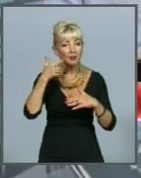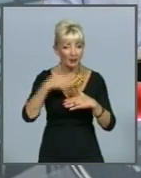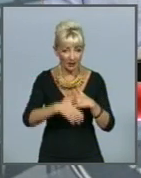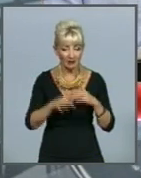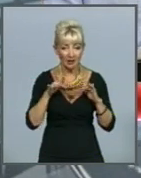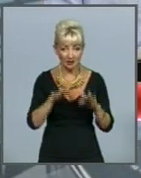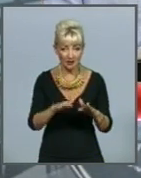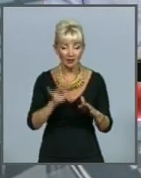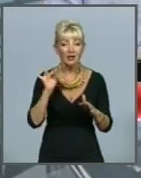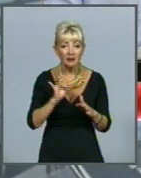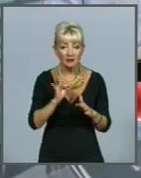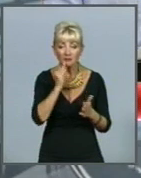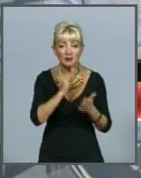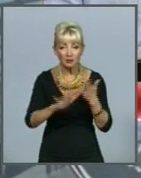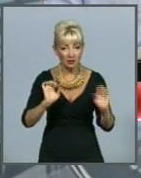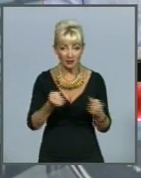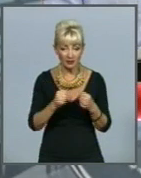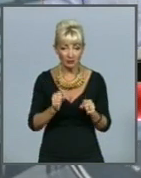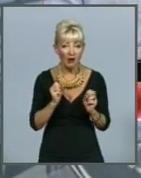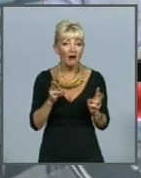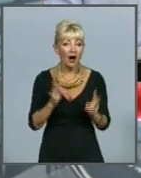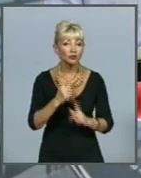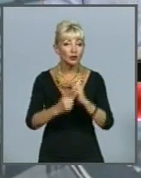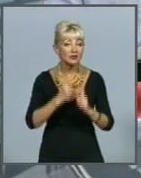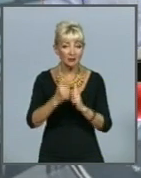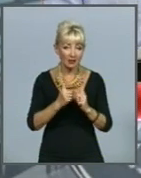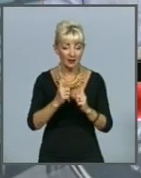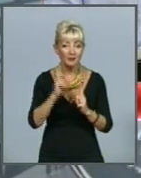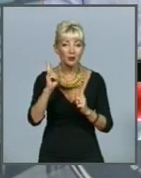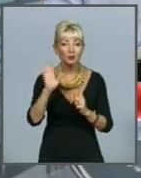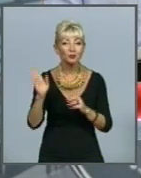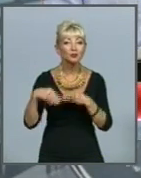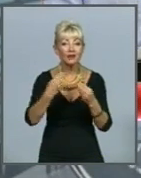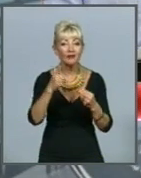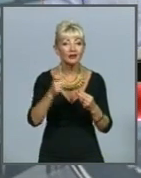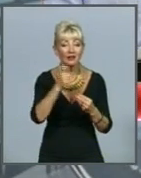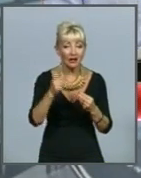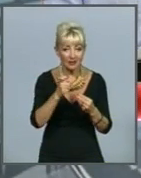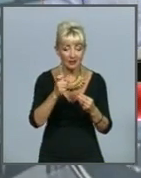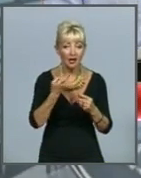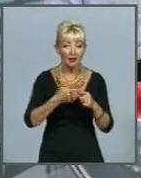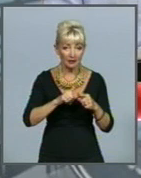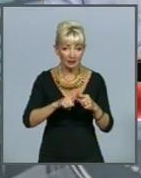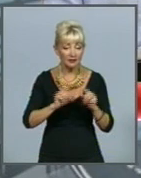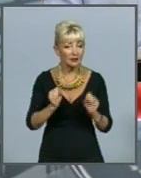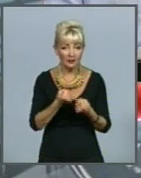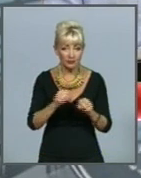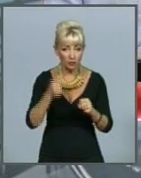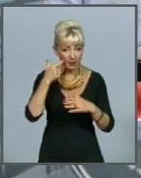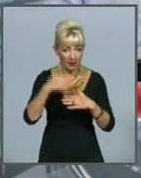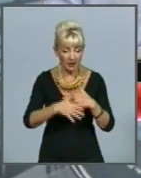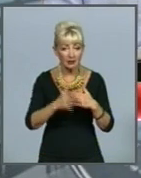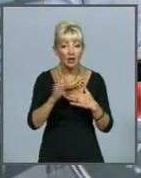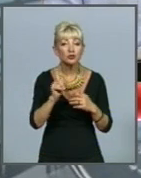неможливо. Якимось чином, змінюючи постачальника, обійти загальну тенденцію до зростання також неможливо. Але водночас суттєві запаси